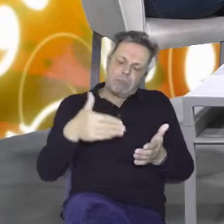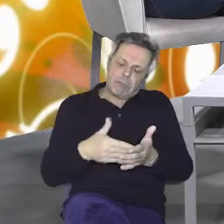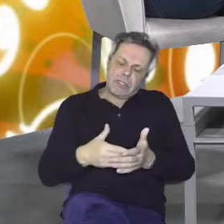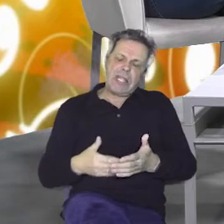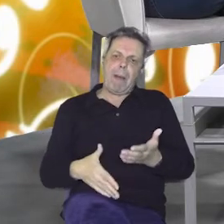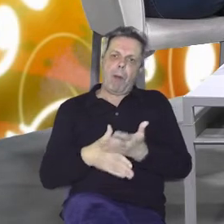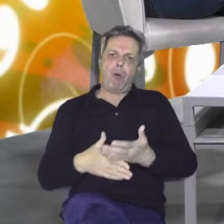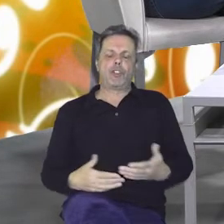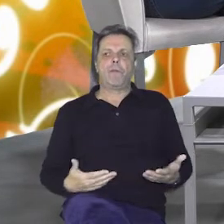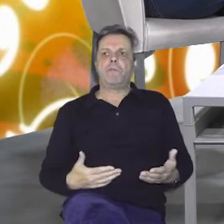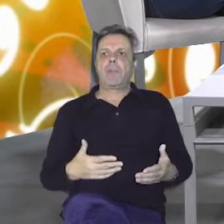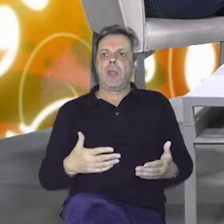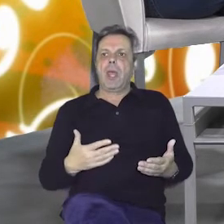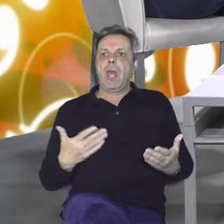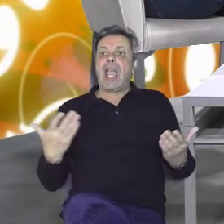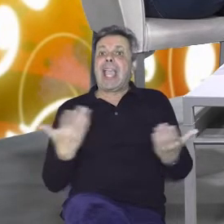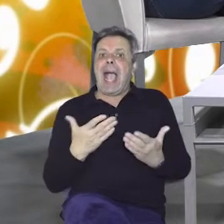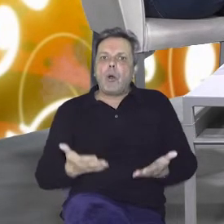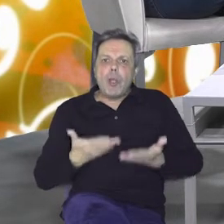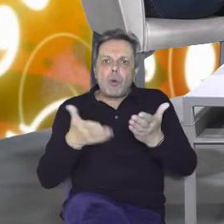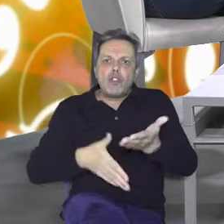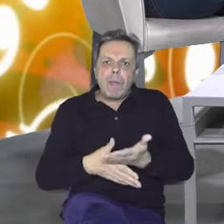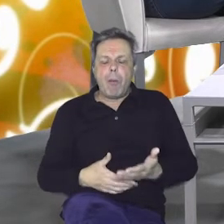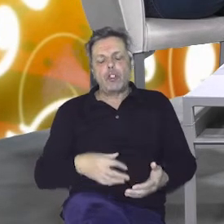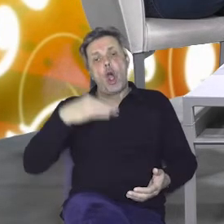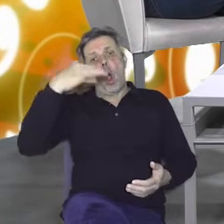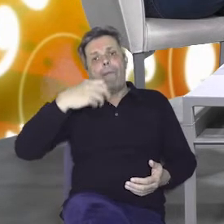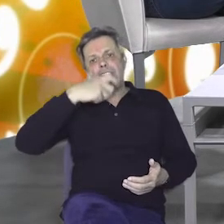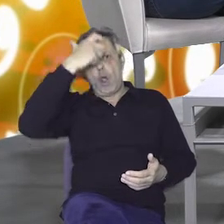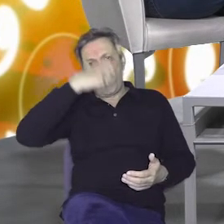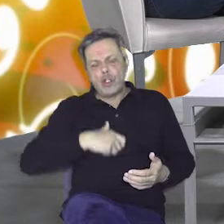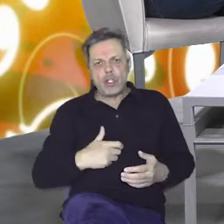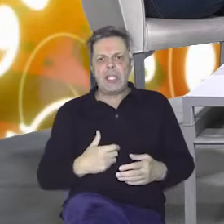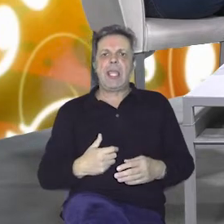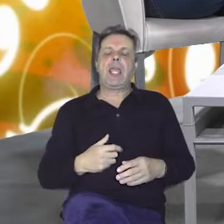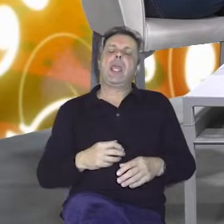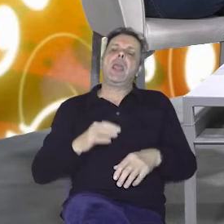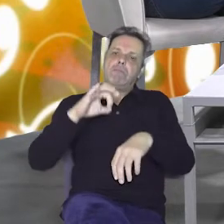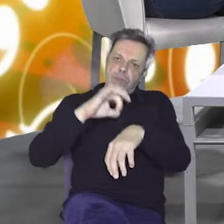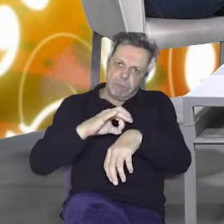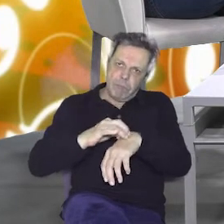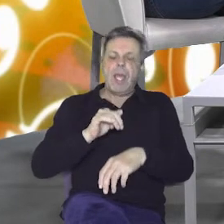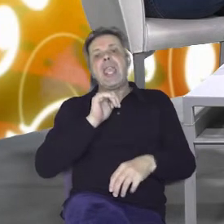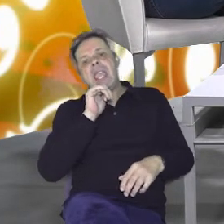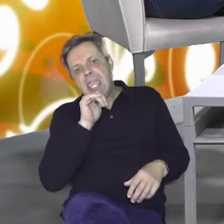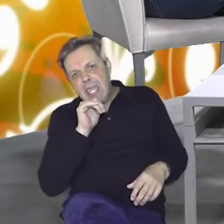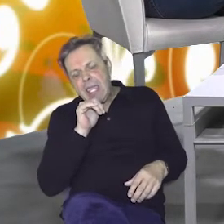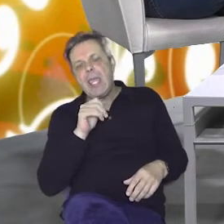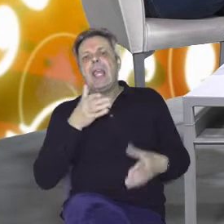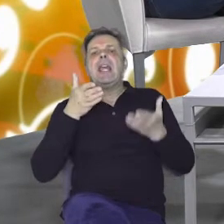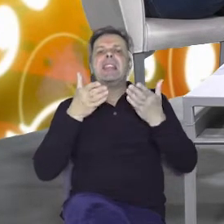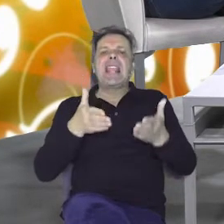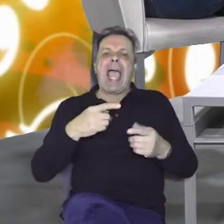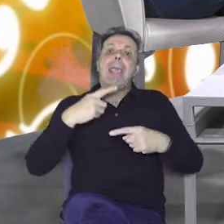Način kako će ju pružiti ovisi o ličnosti samog terapeuta i taj